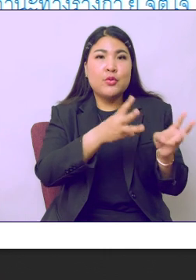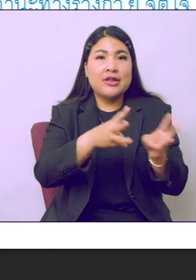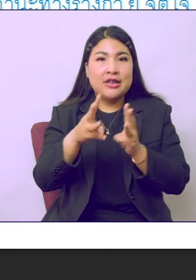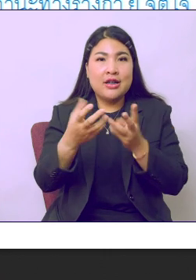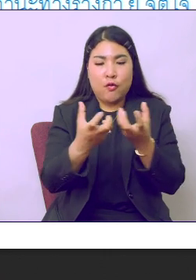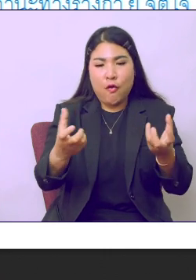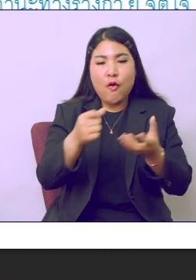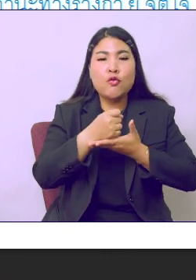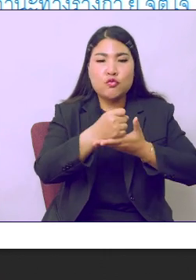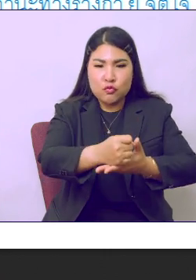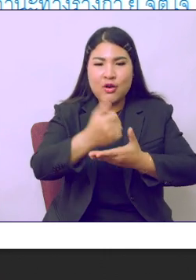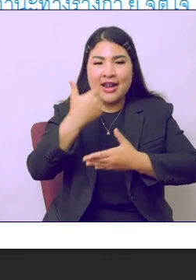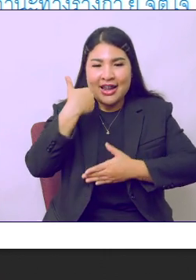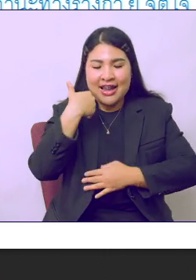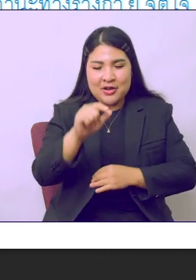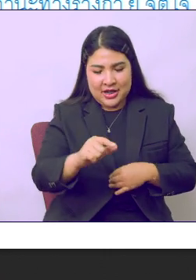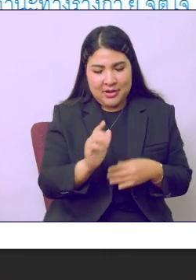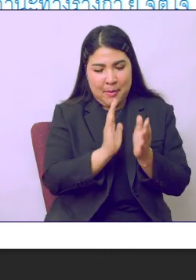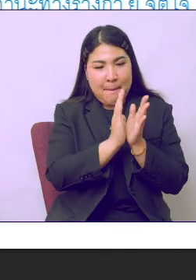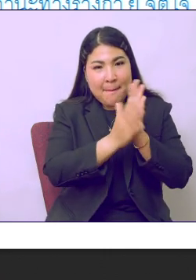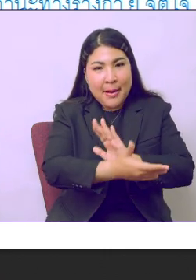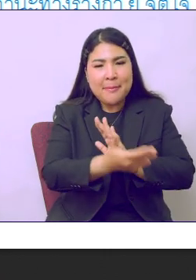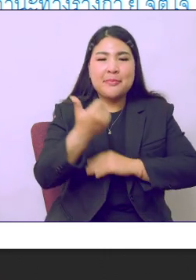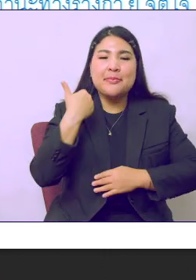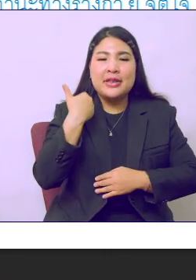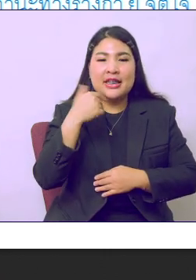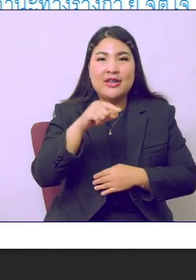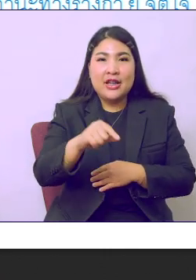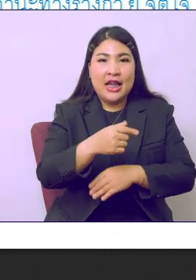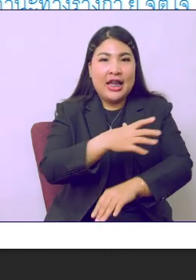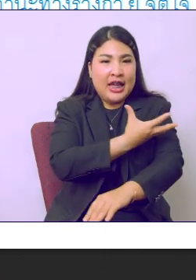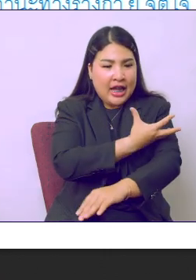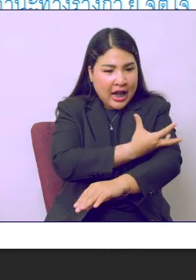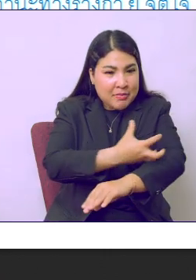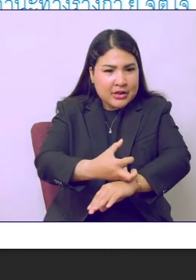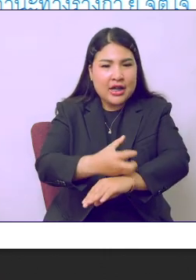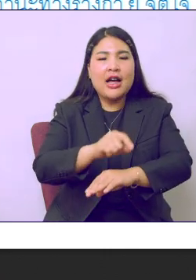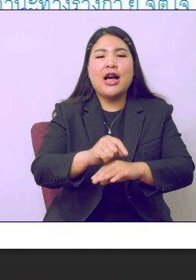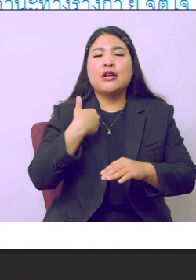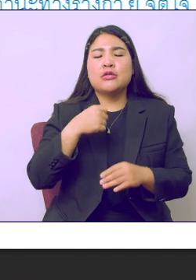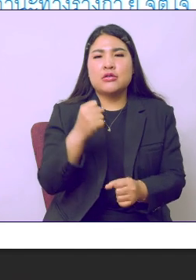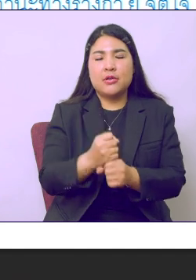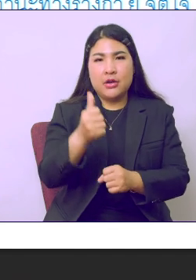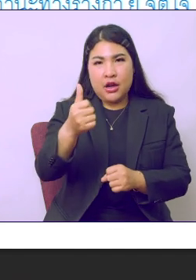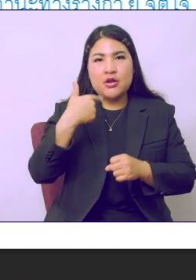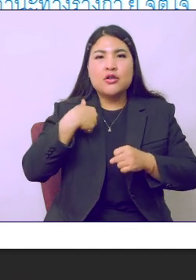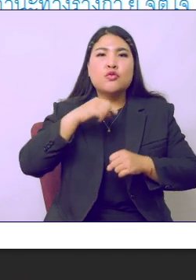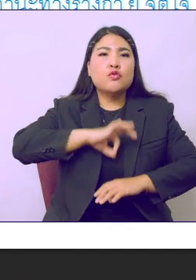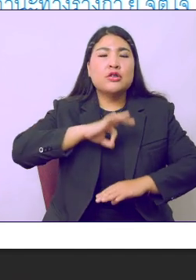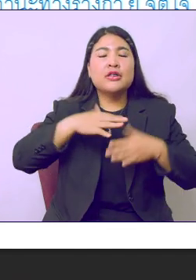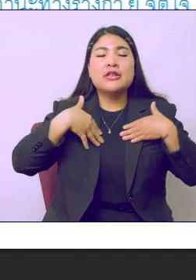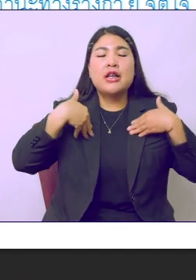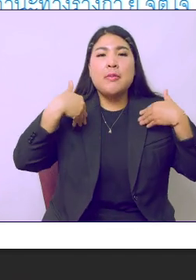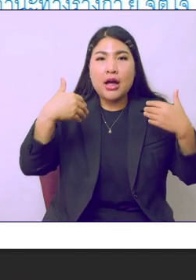อุปกรณ์ช่วยแล้วปรับท่านิดหน่อยเนี่ยนะครับน้องใช้นะครับกล้ามเนื้อนะครับได้ดีกว่านะครับแล้วน้องรู้สึกสบาย